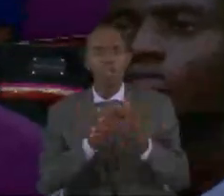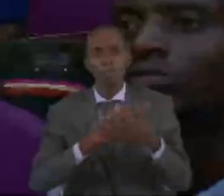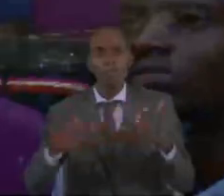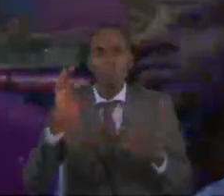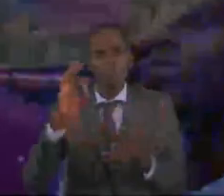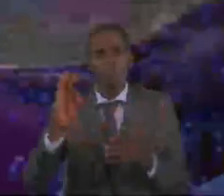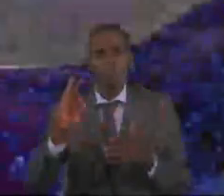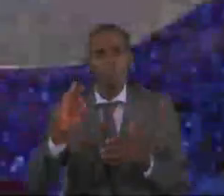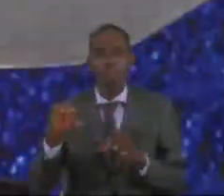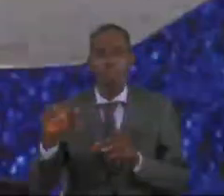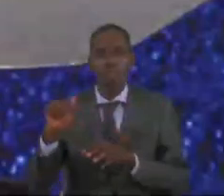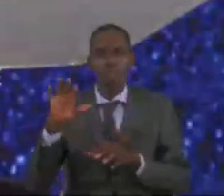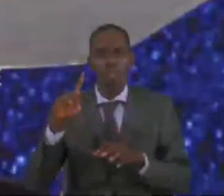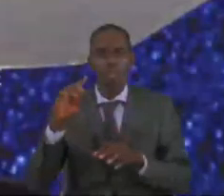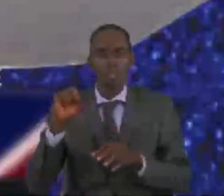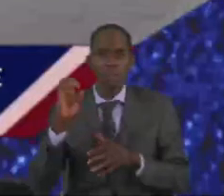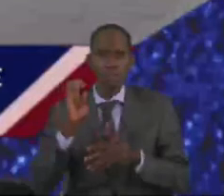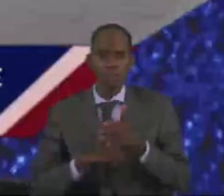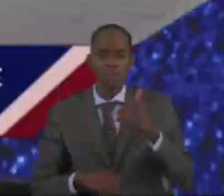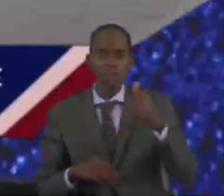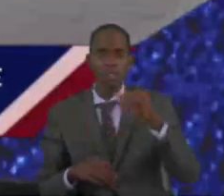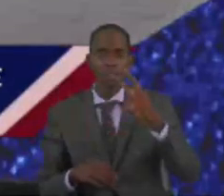Acte 16, 9.